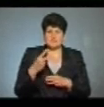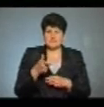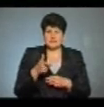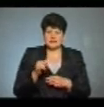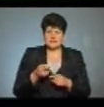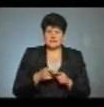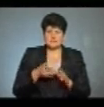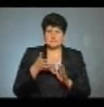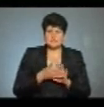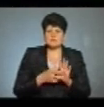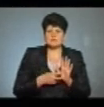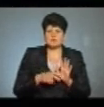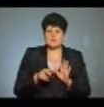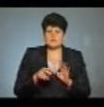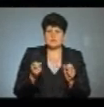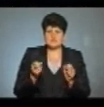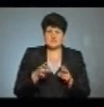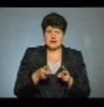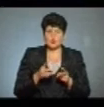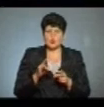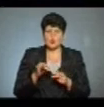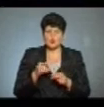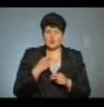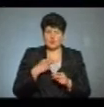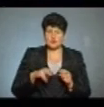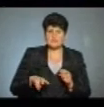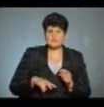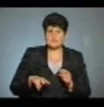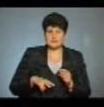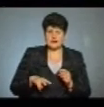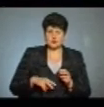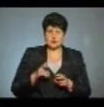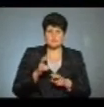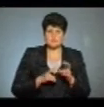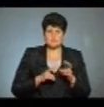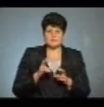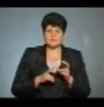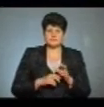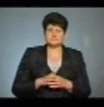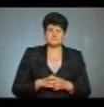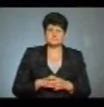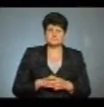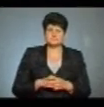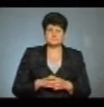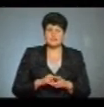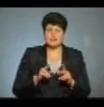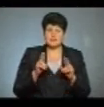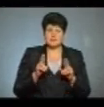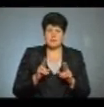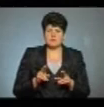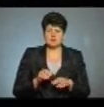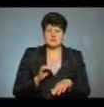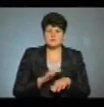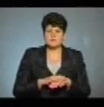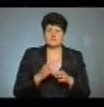700 літрів спеціального розчину, каже директор підприємства профілактичних дезінфекцій Ігор М'яковський. Як правило, фіксувалося в